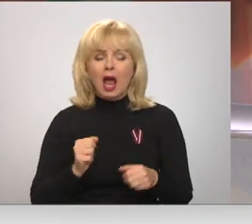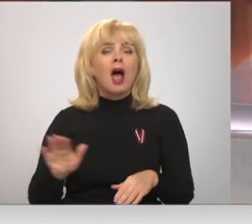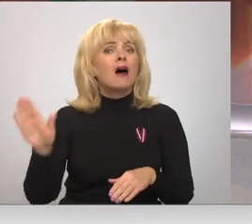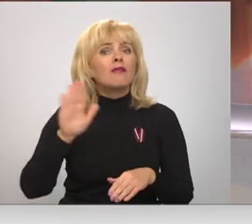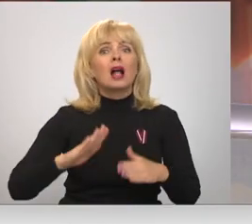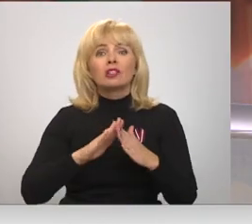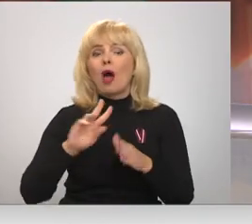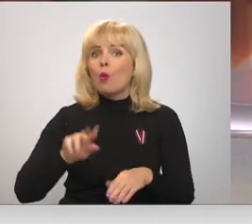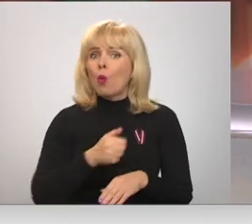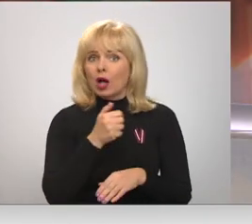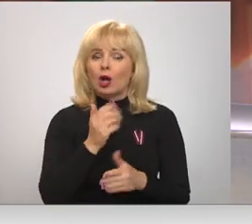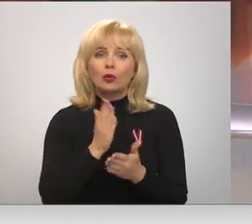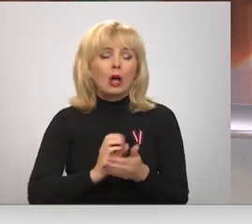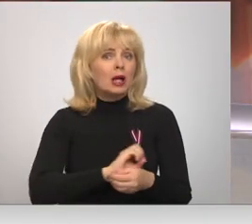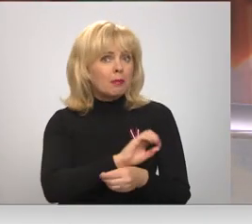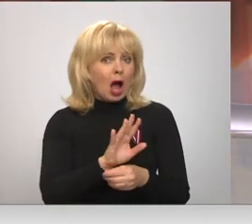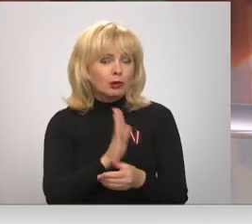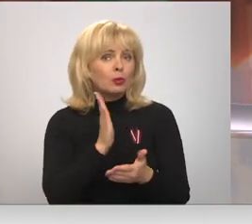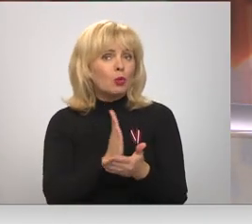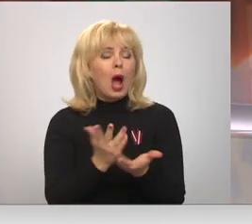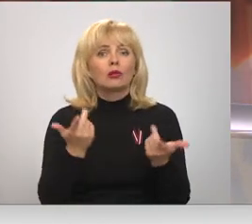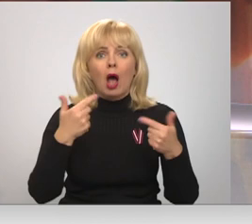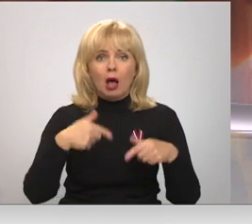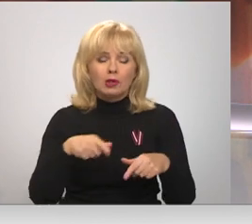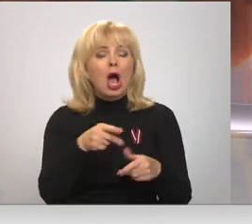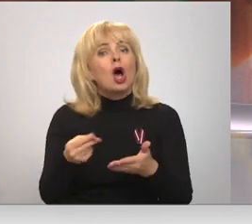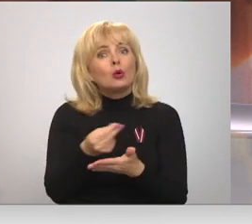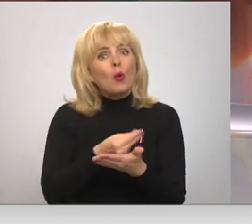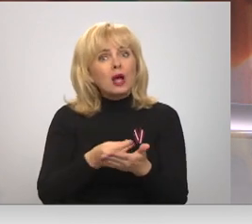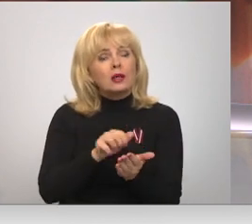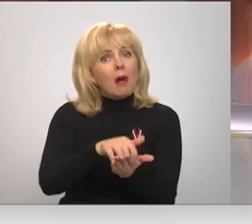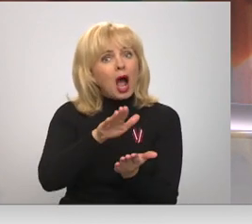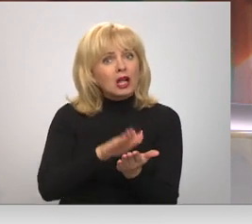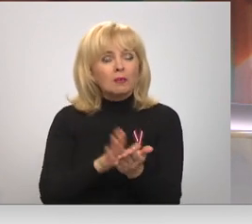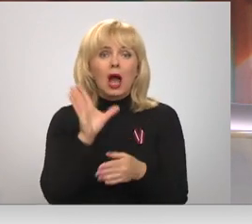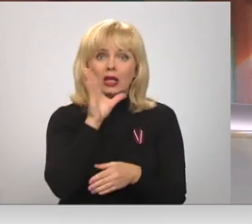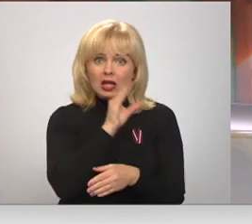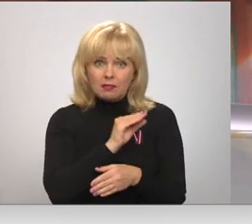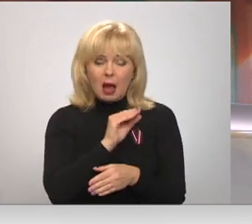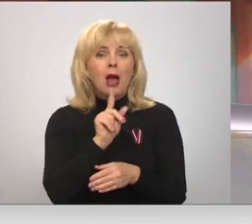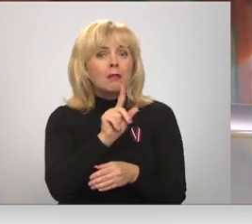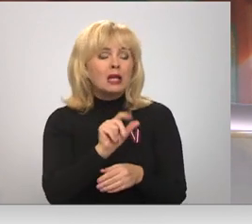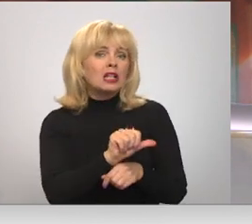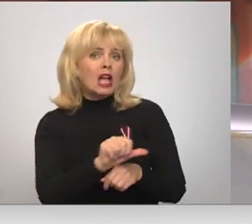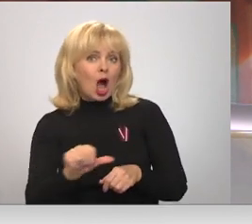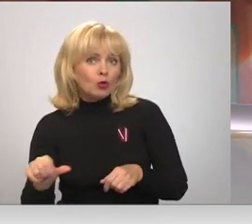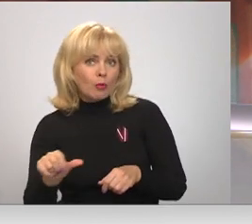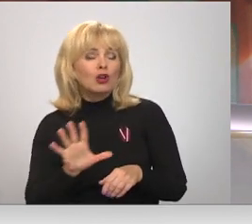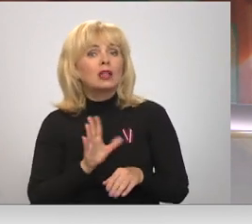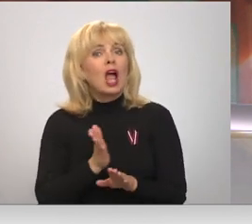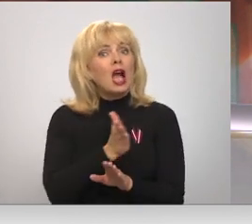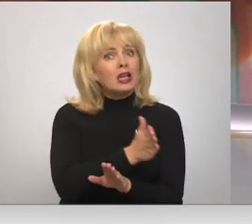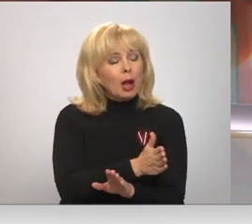Valstsvētki jau otro gadu norit pandēmijas noteiktos apstākļos, un tas nozīmē, ka atzīmēšanas iespējas ir krietni ierobežotākas nekā